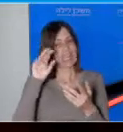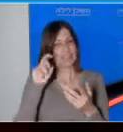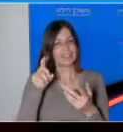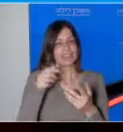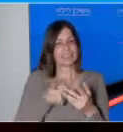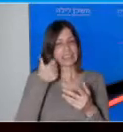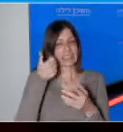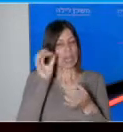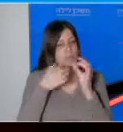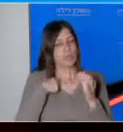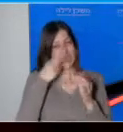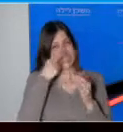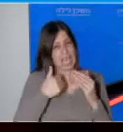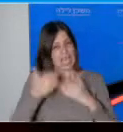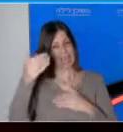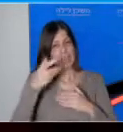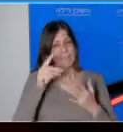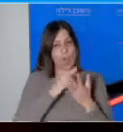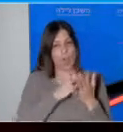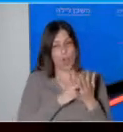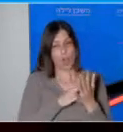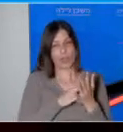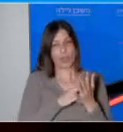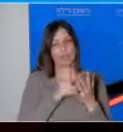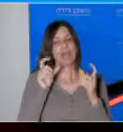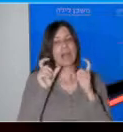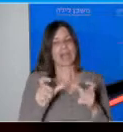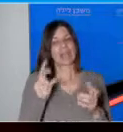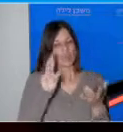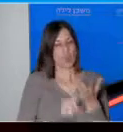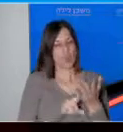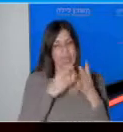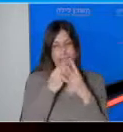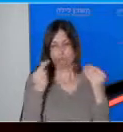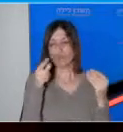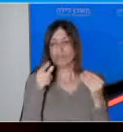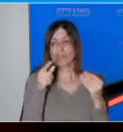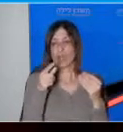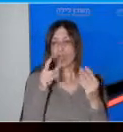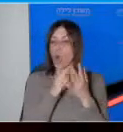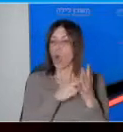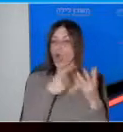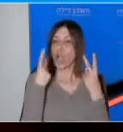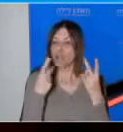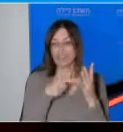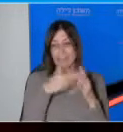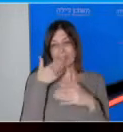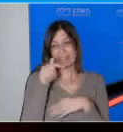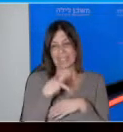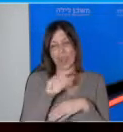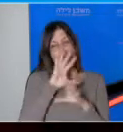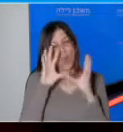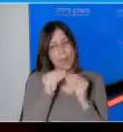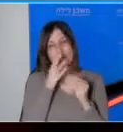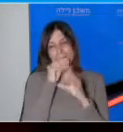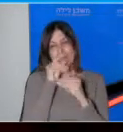כבר שנים לקדם חוק הגנת זכויות חשודים. חוק מאוד חשוב, כי במדינת ישראל, וזה צריך להגיד, כולם מדברים עכשיו